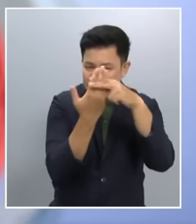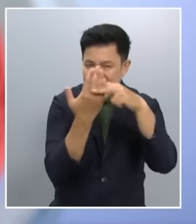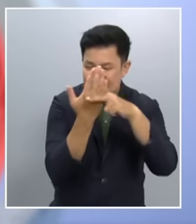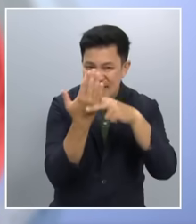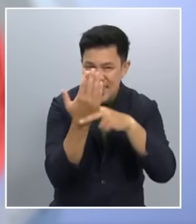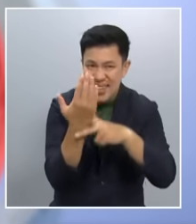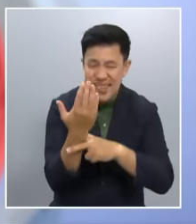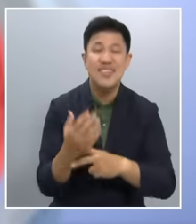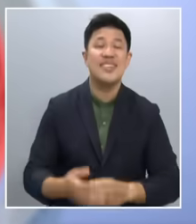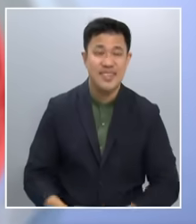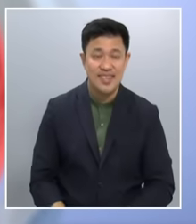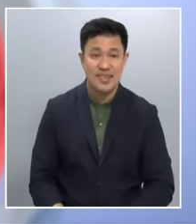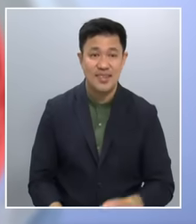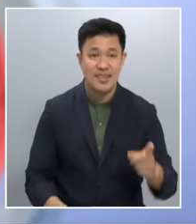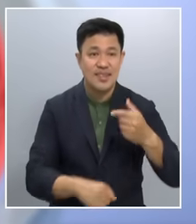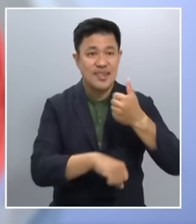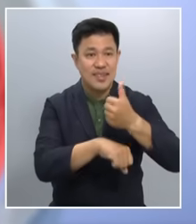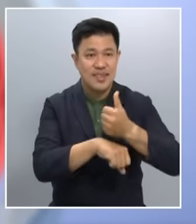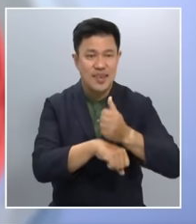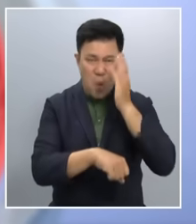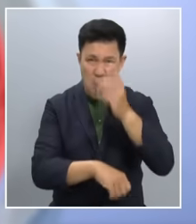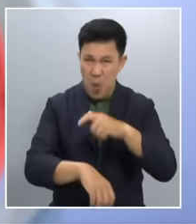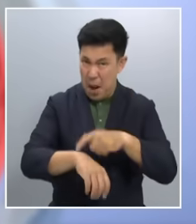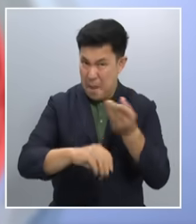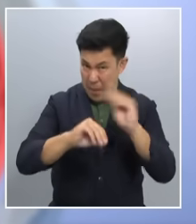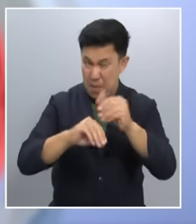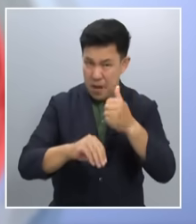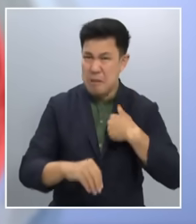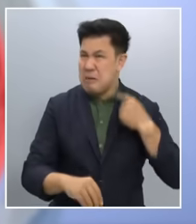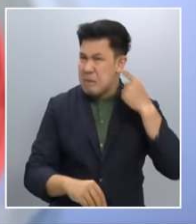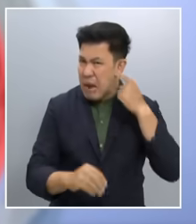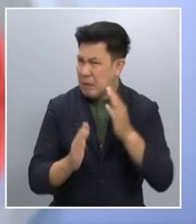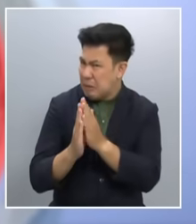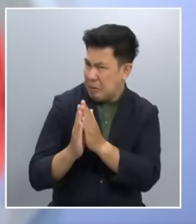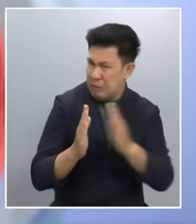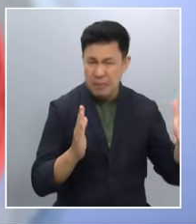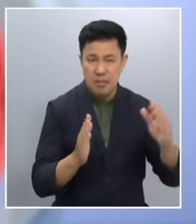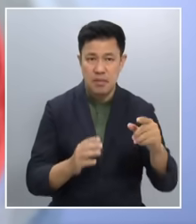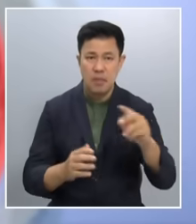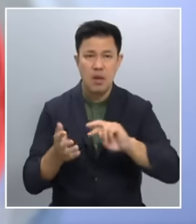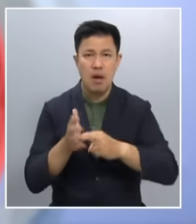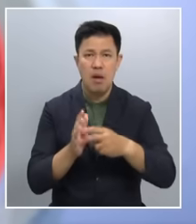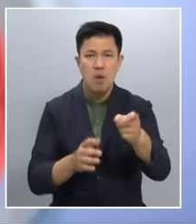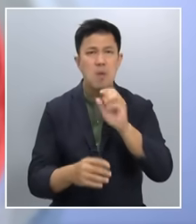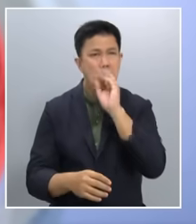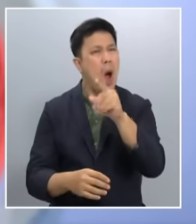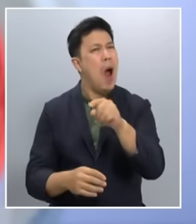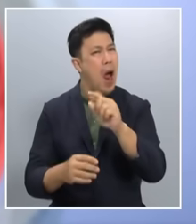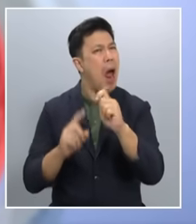างนี ้ ผู้ใหญ่ครับตัวหลังขอเวลาเพิ่มๆหน่อยผมจะได้เปิดยาวๆเลยมันจะได้ไม่ต้องมีคนมาอ้างเลยว่า